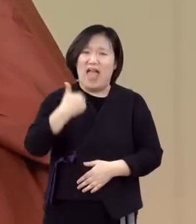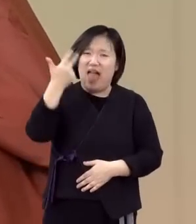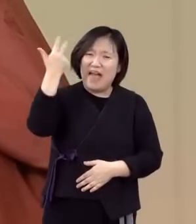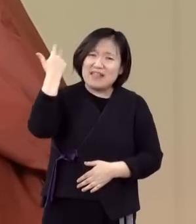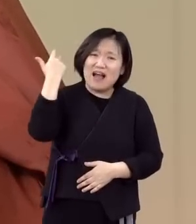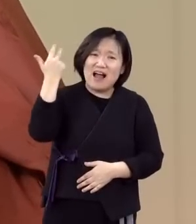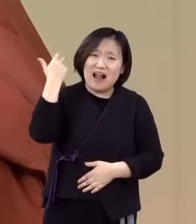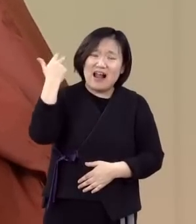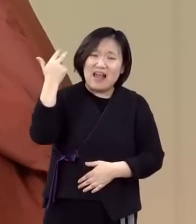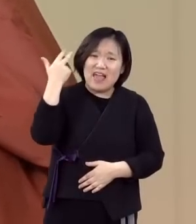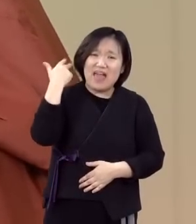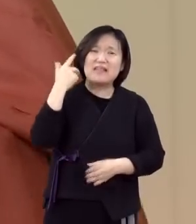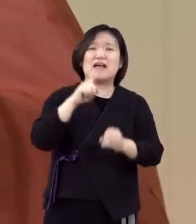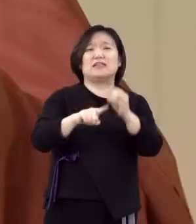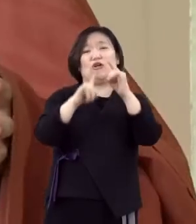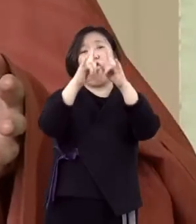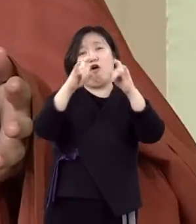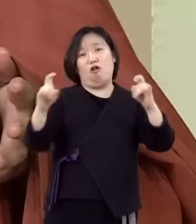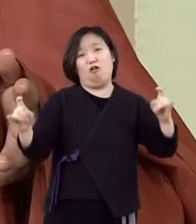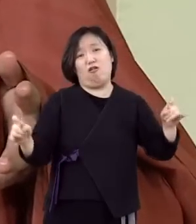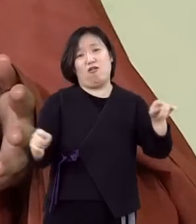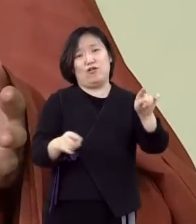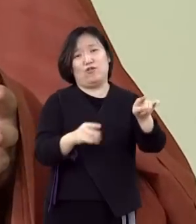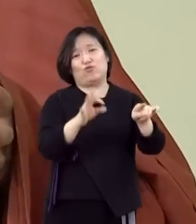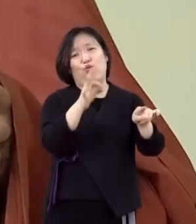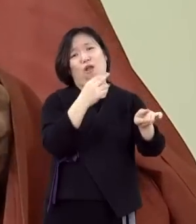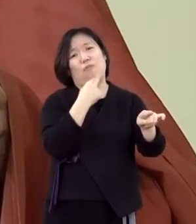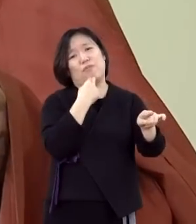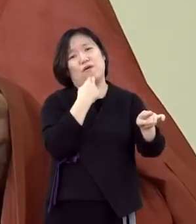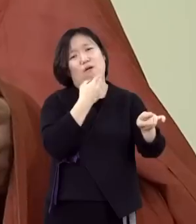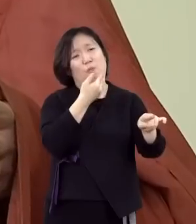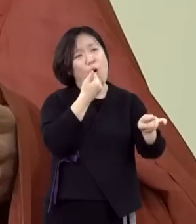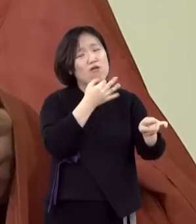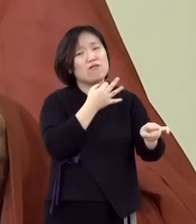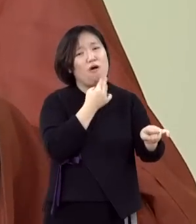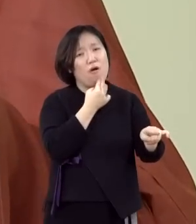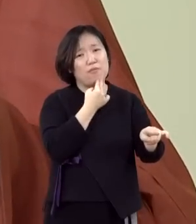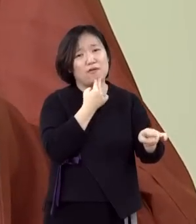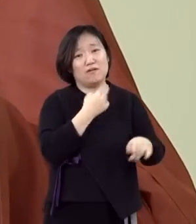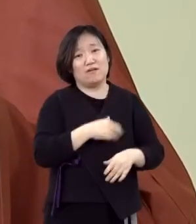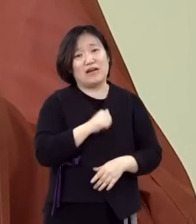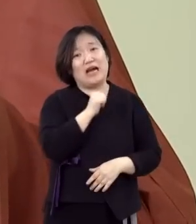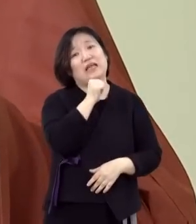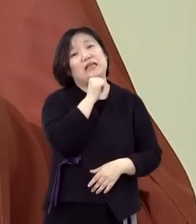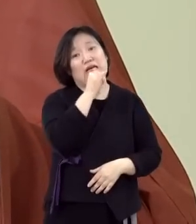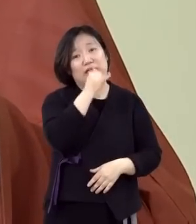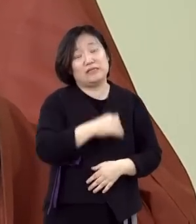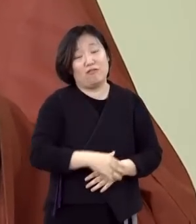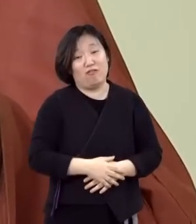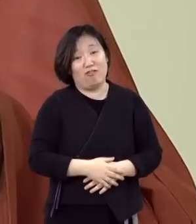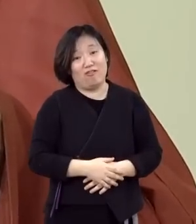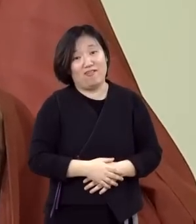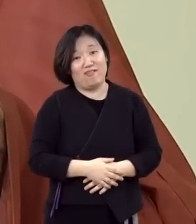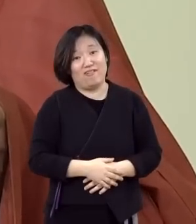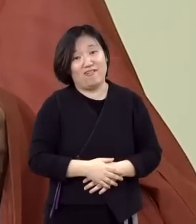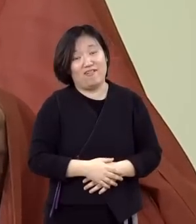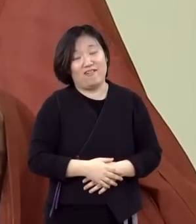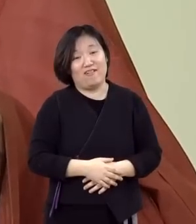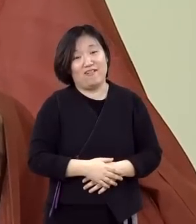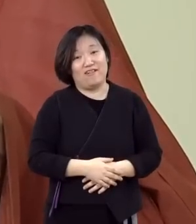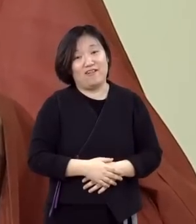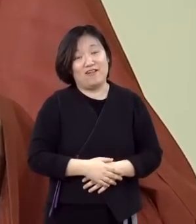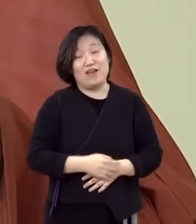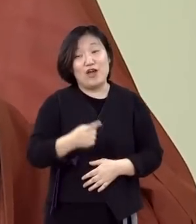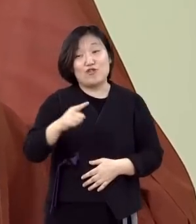정말없었다고말씀하시곤했습니다.그들은 정말가난했다.그들은 1988년